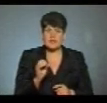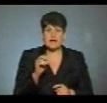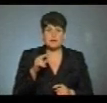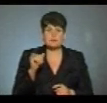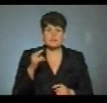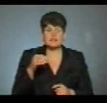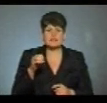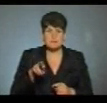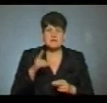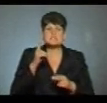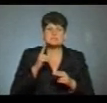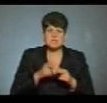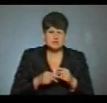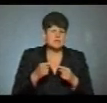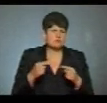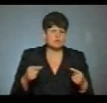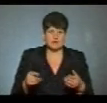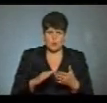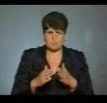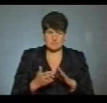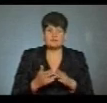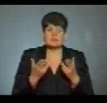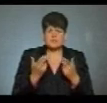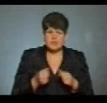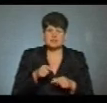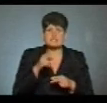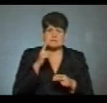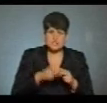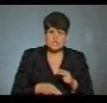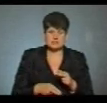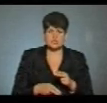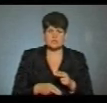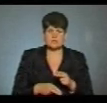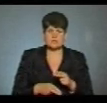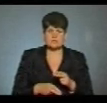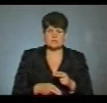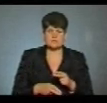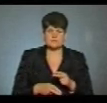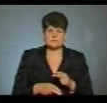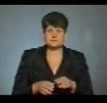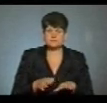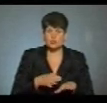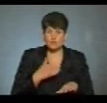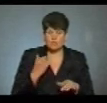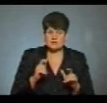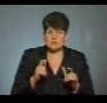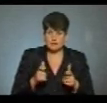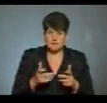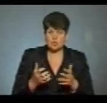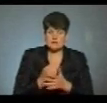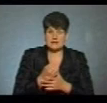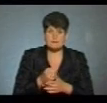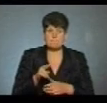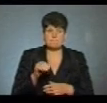Епідемія закінчиться за будь-яких обставин. Так, вона закінчиться довше з карантином, бо так досягли би піку,